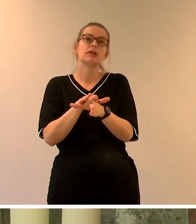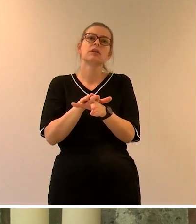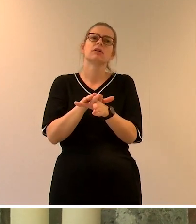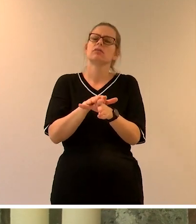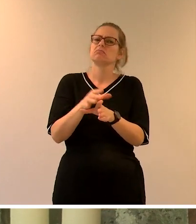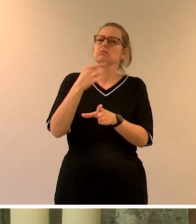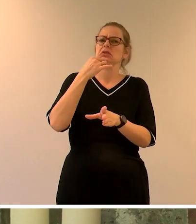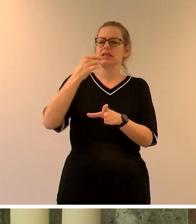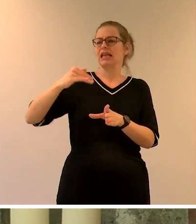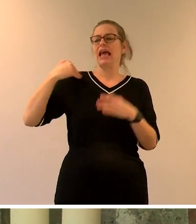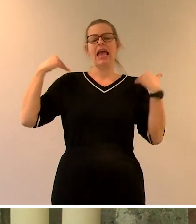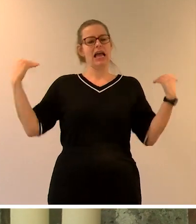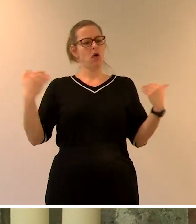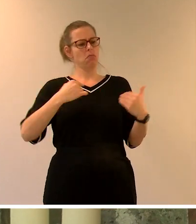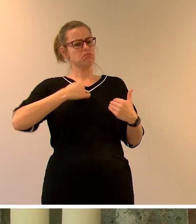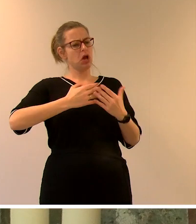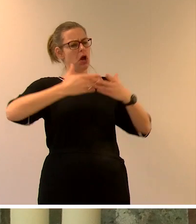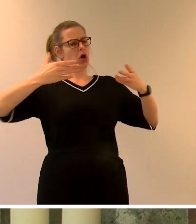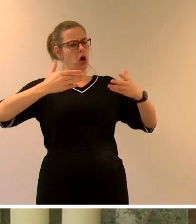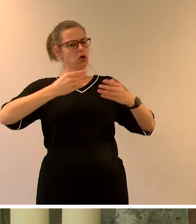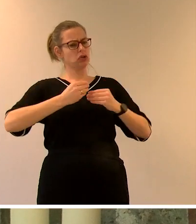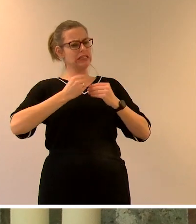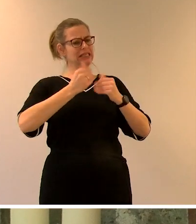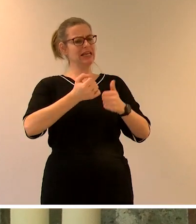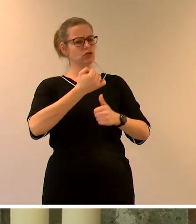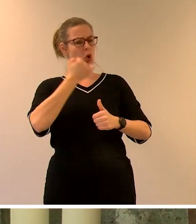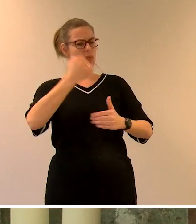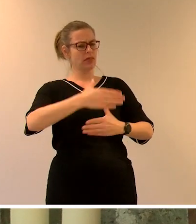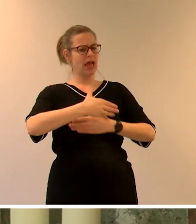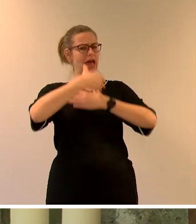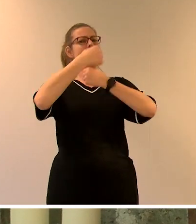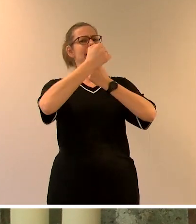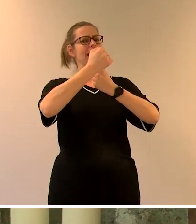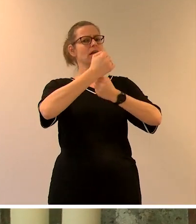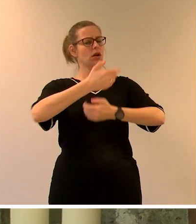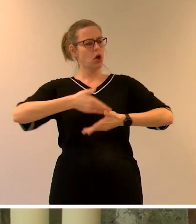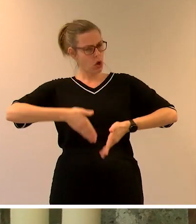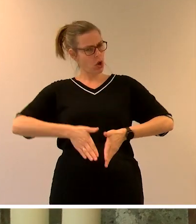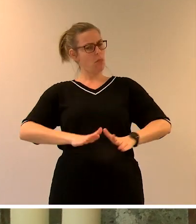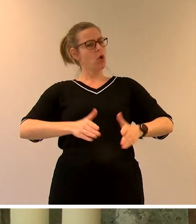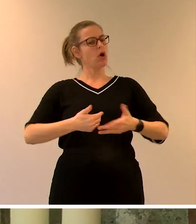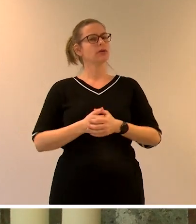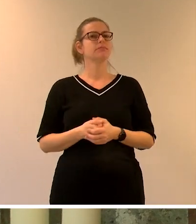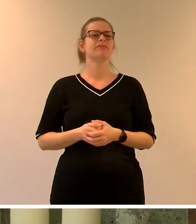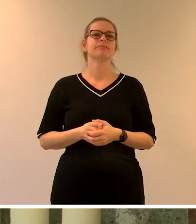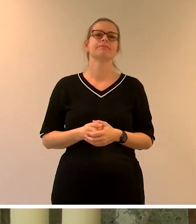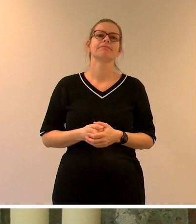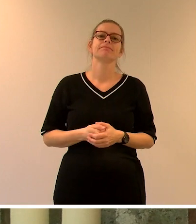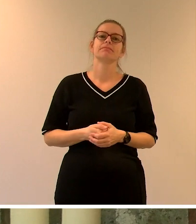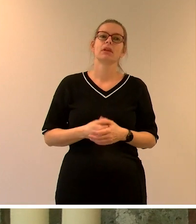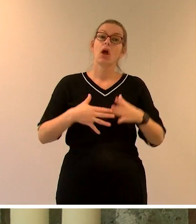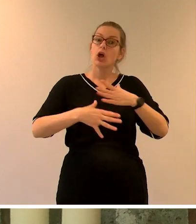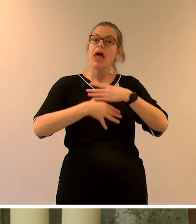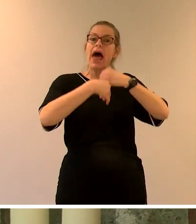ik heb groot nieuws voor jullie. Want er is een redder geboren. Een